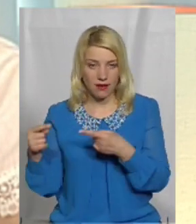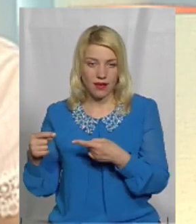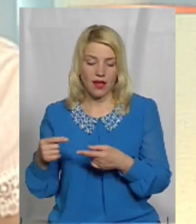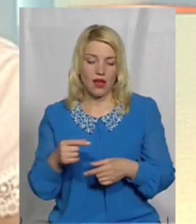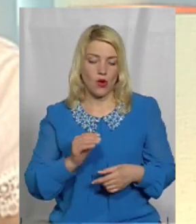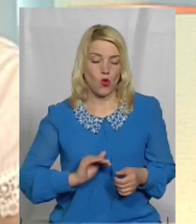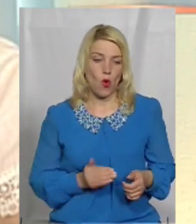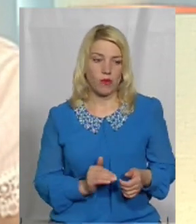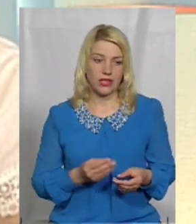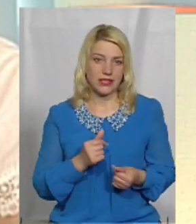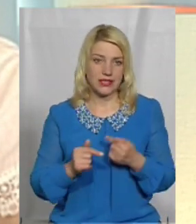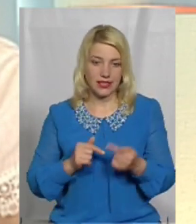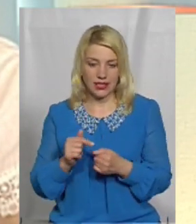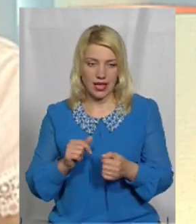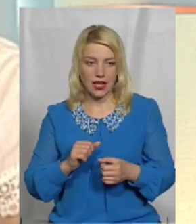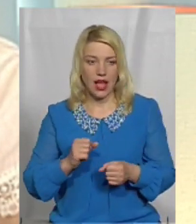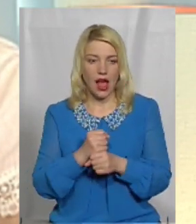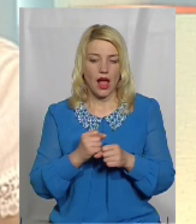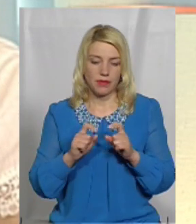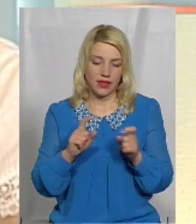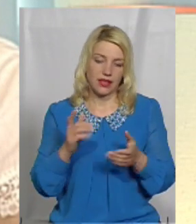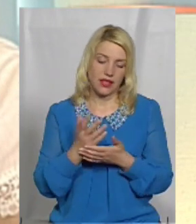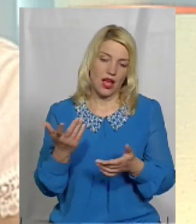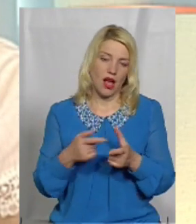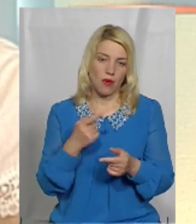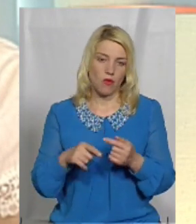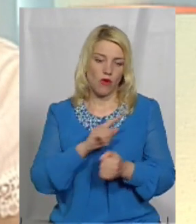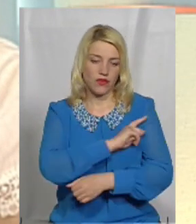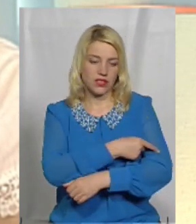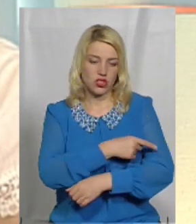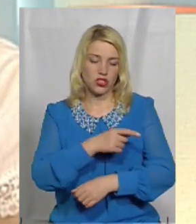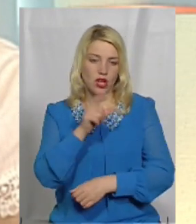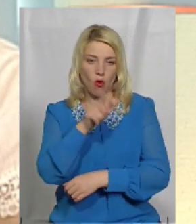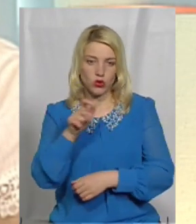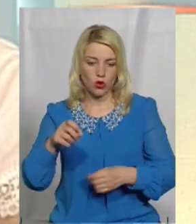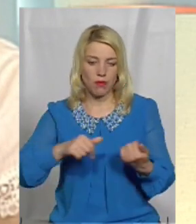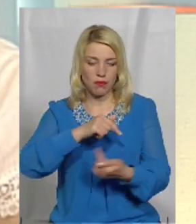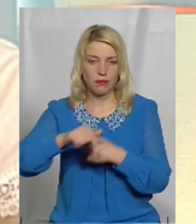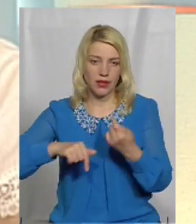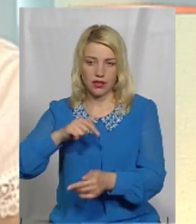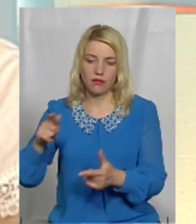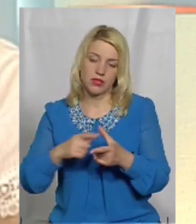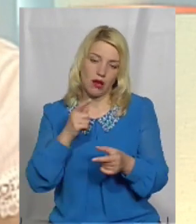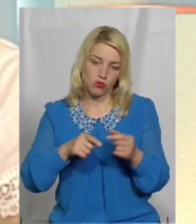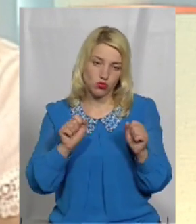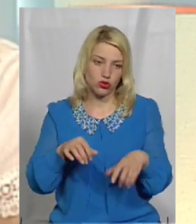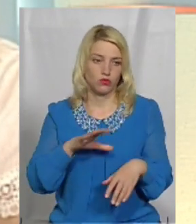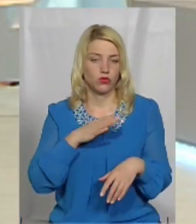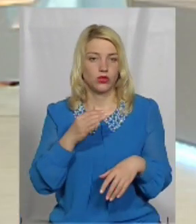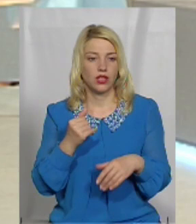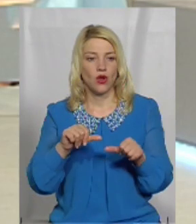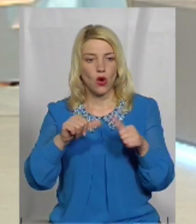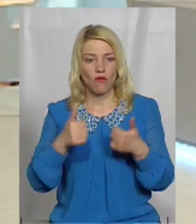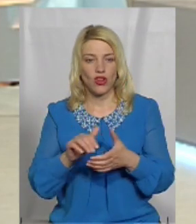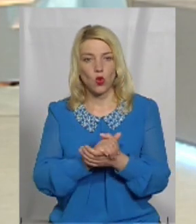комерційних аптеках є або фізичні особи, підприємці, або воно може бути у